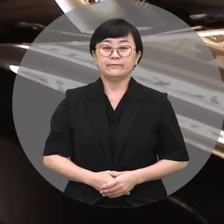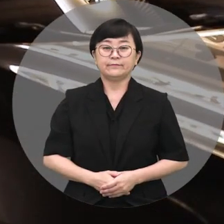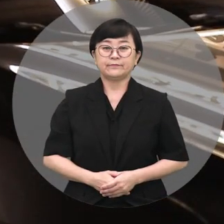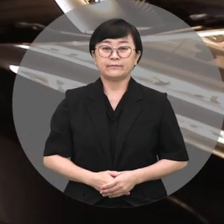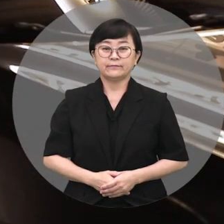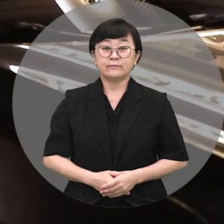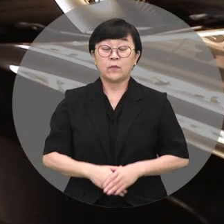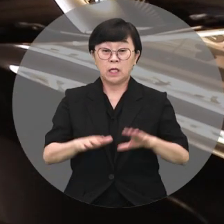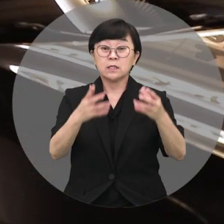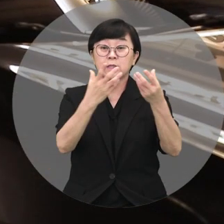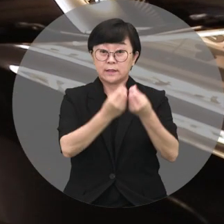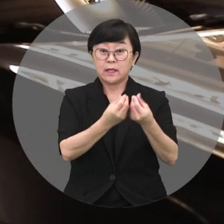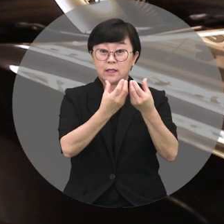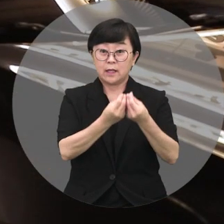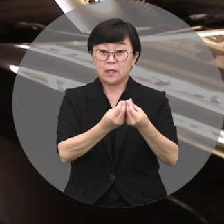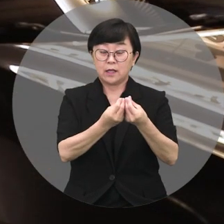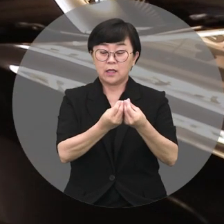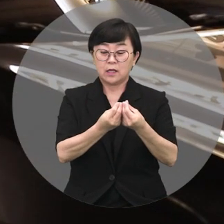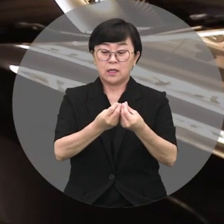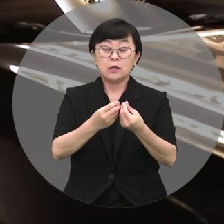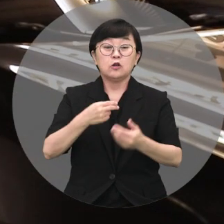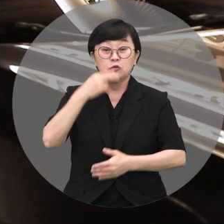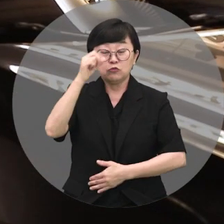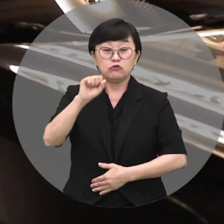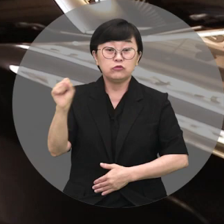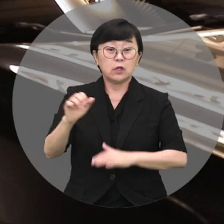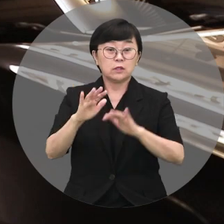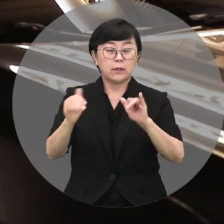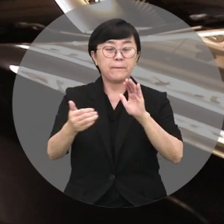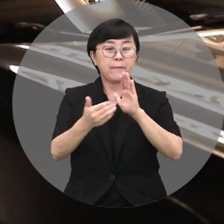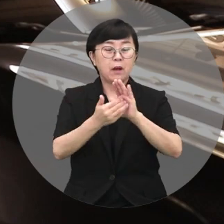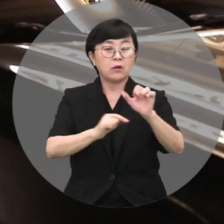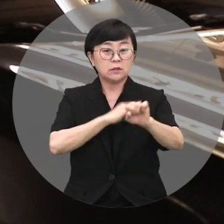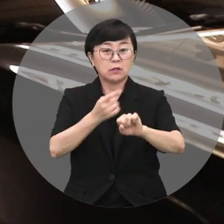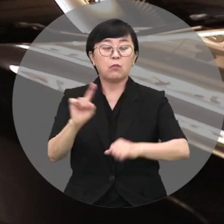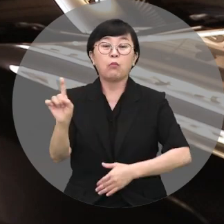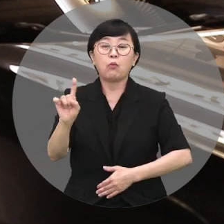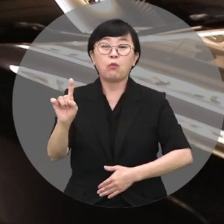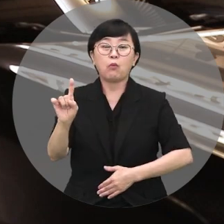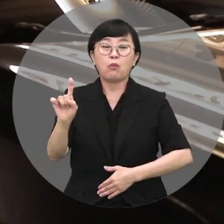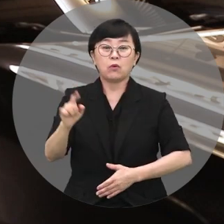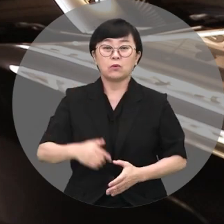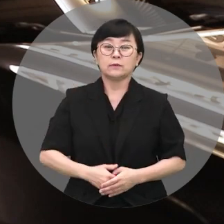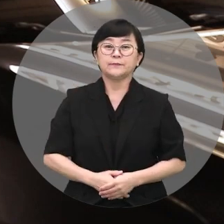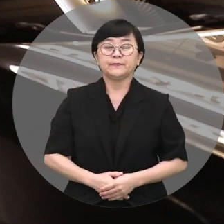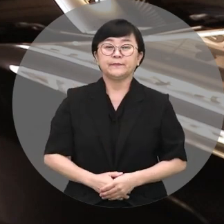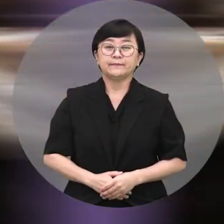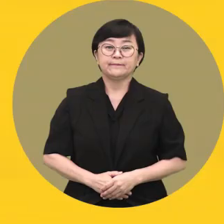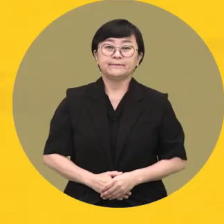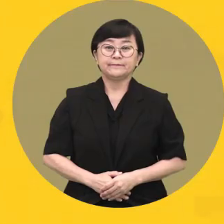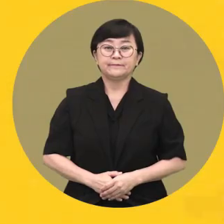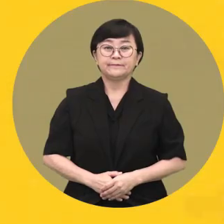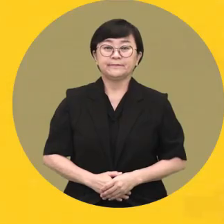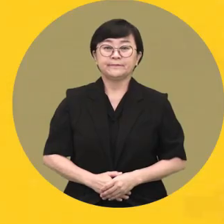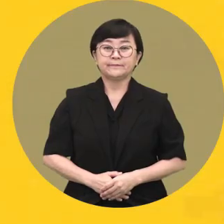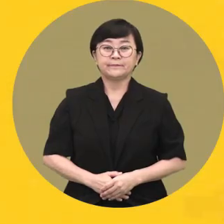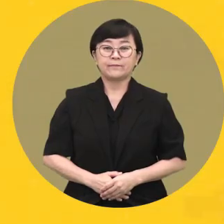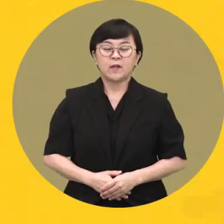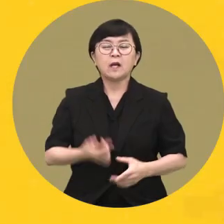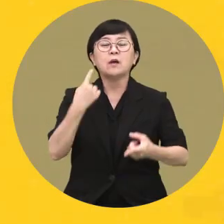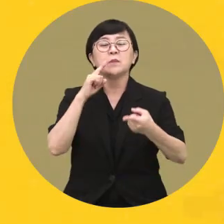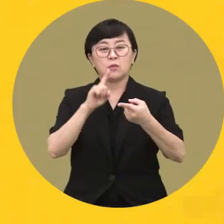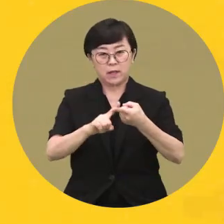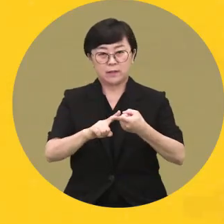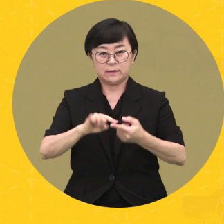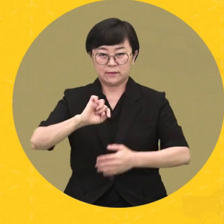자, 이 사례 속에서 해당 음주운전자는 어떤 방어기제를 보인 것인지 알아보겠습니다. 그건 바로